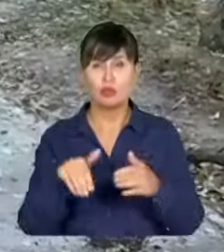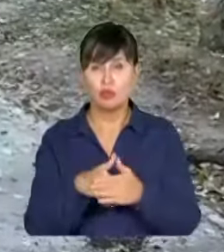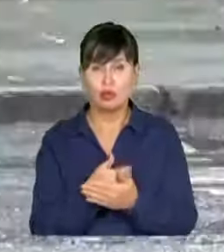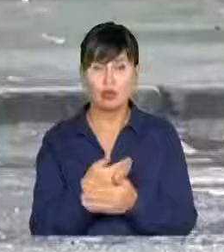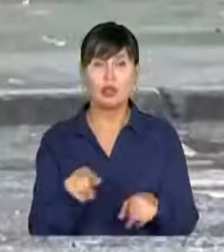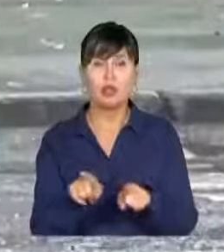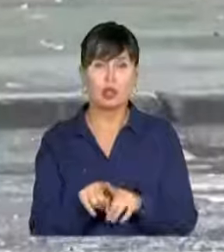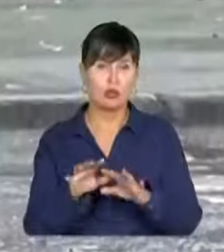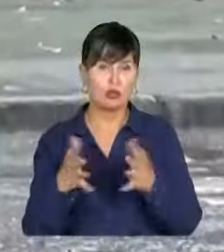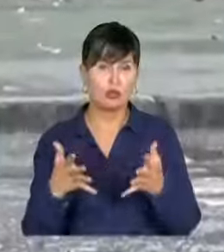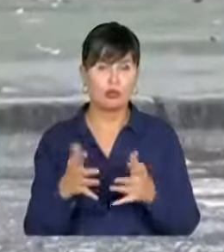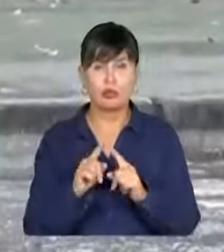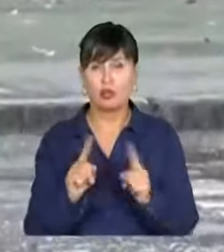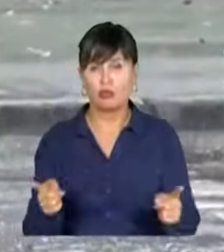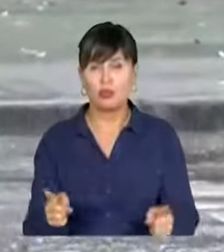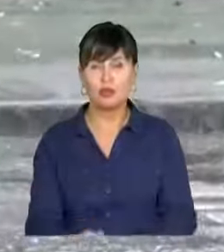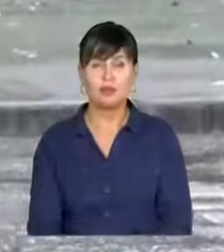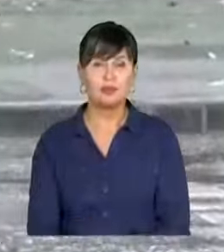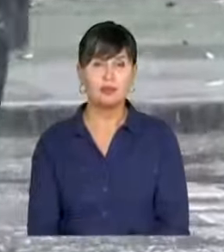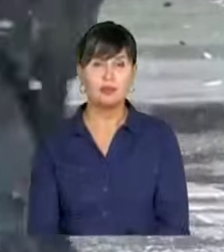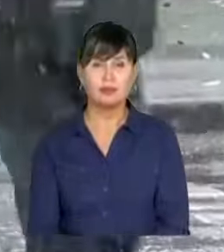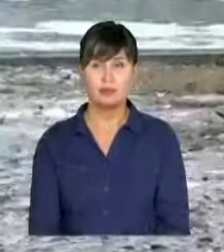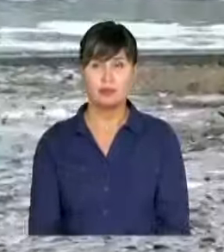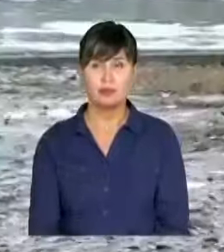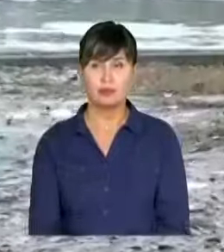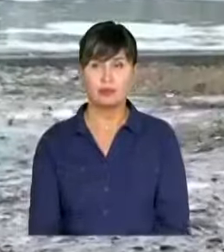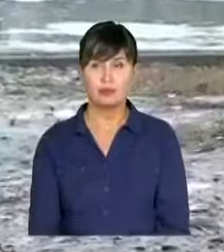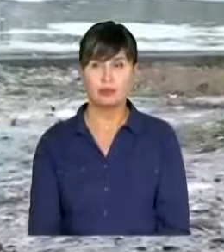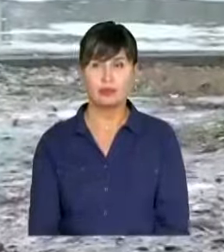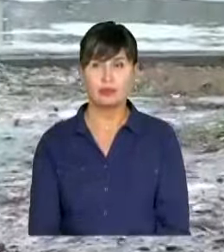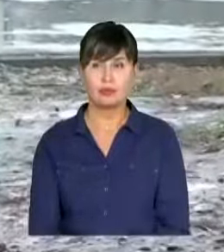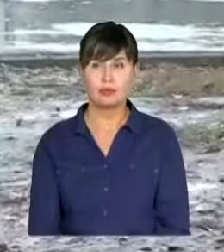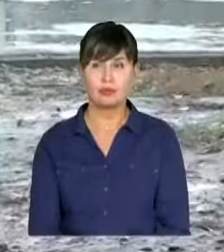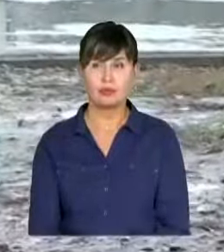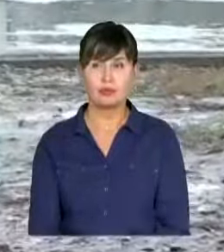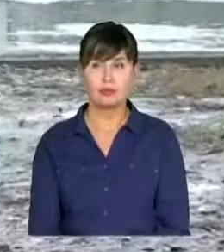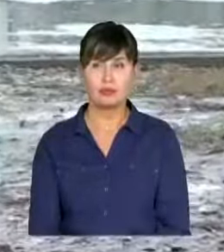подобных случаев уже не будет. Далее Насипова, Нурлан Утигенов, телеканал Алматы, Астана.